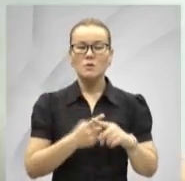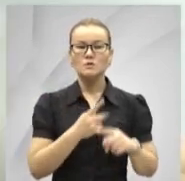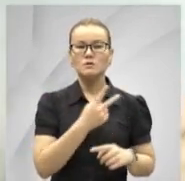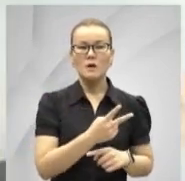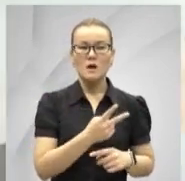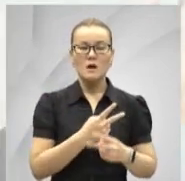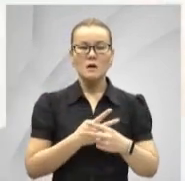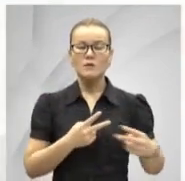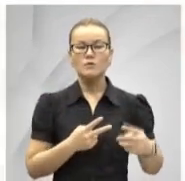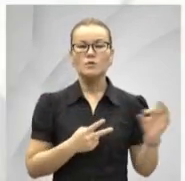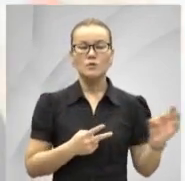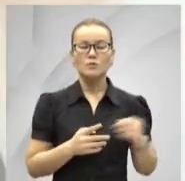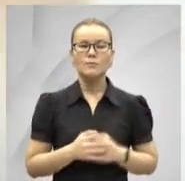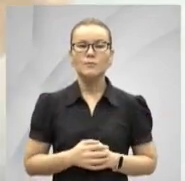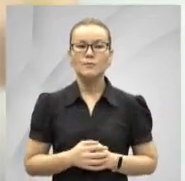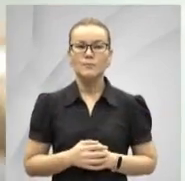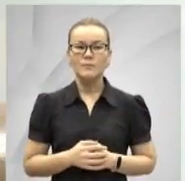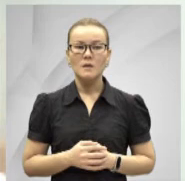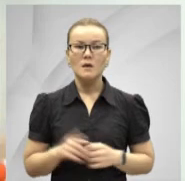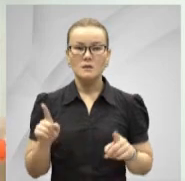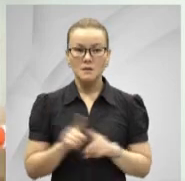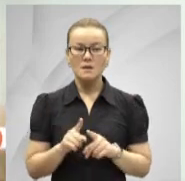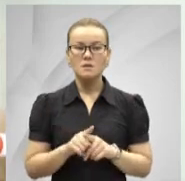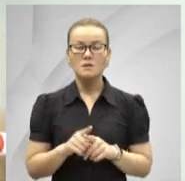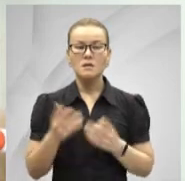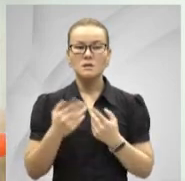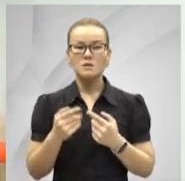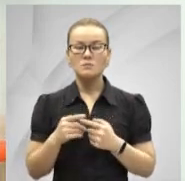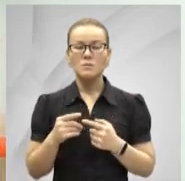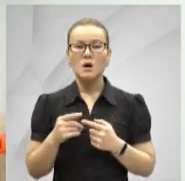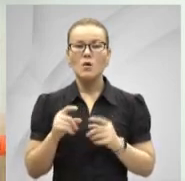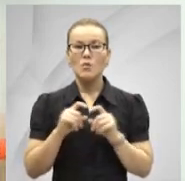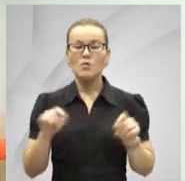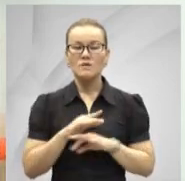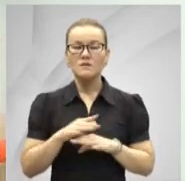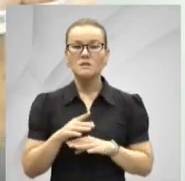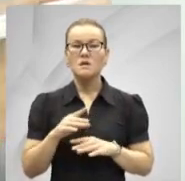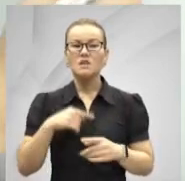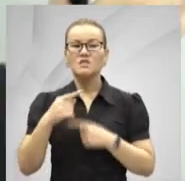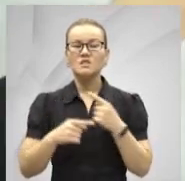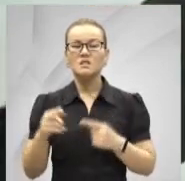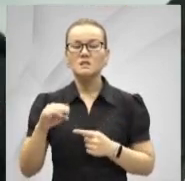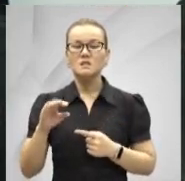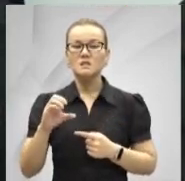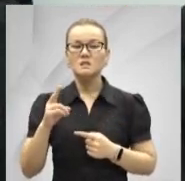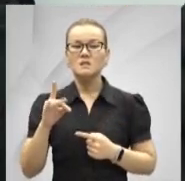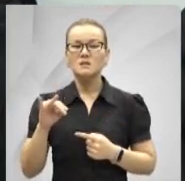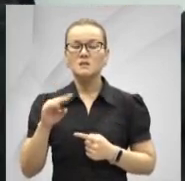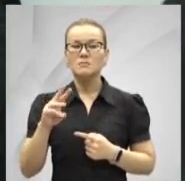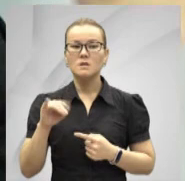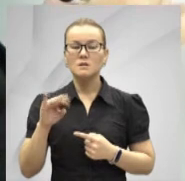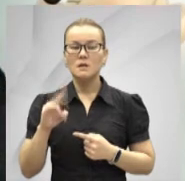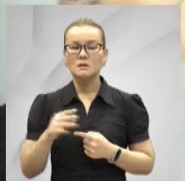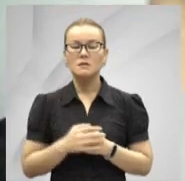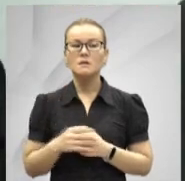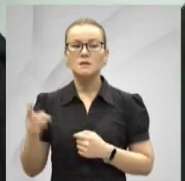равно 0. Также решим данное уравнение через дискриминант. Дискриминант